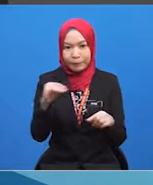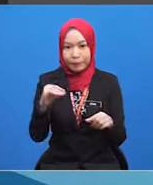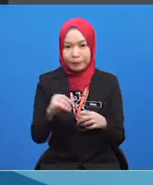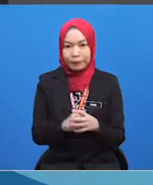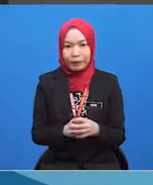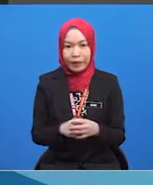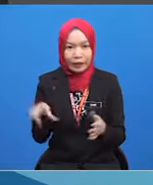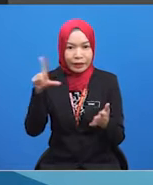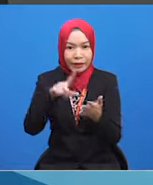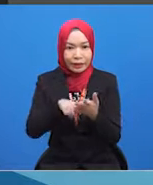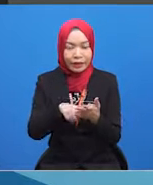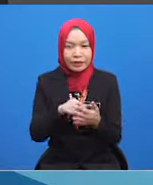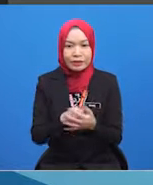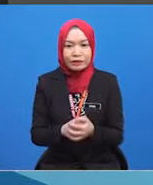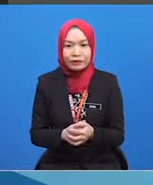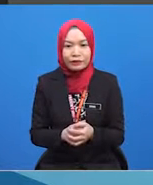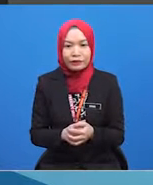di-crop.